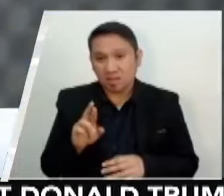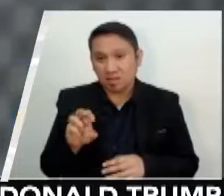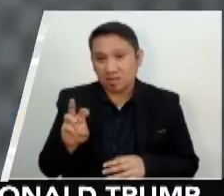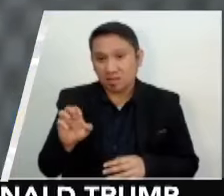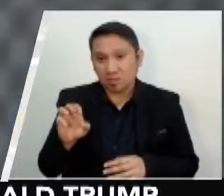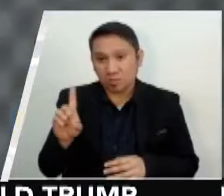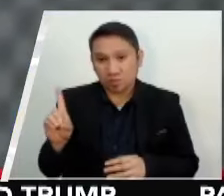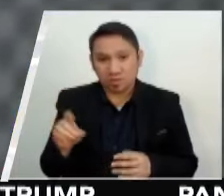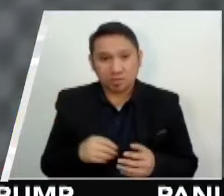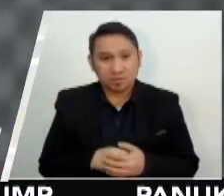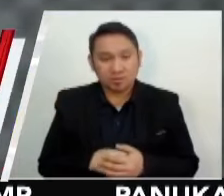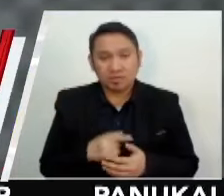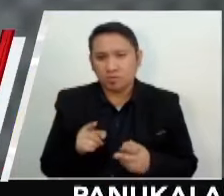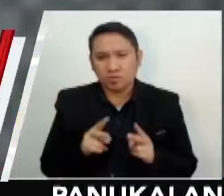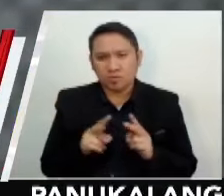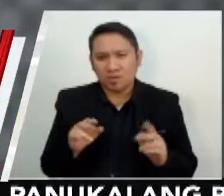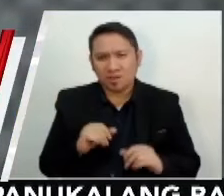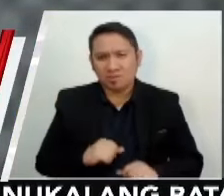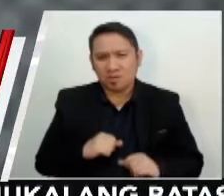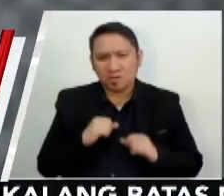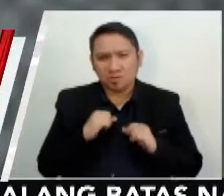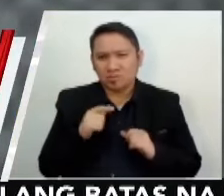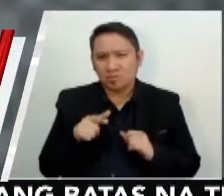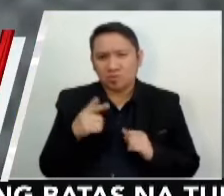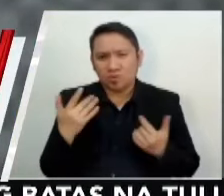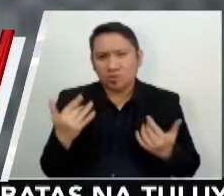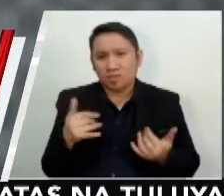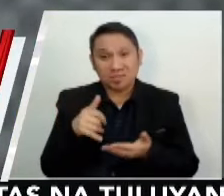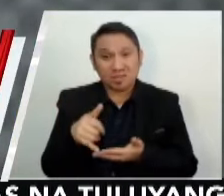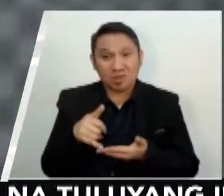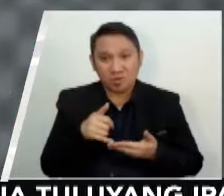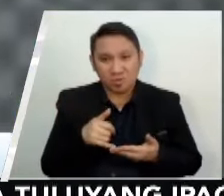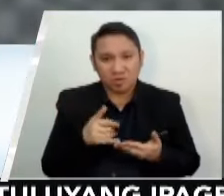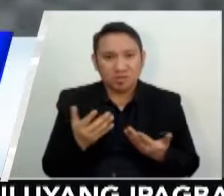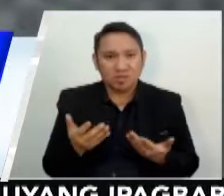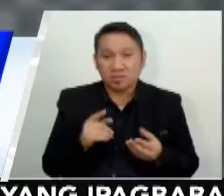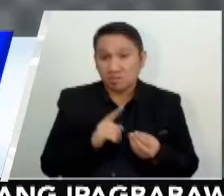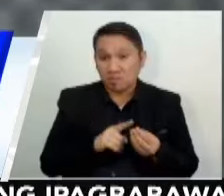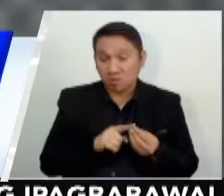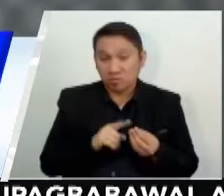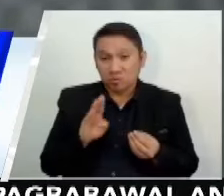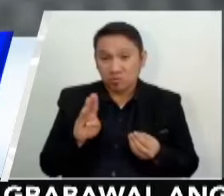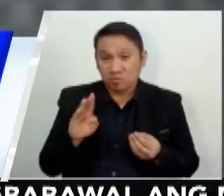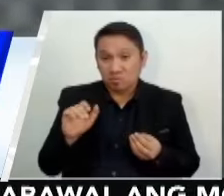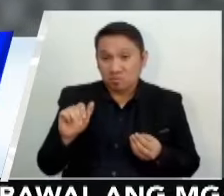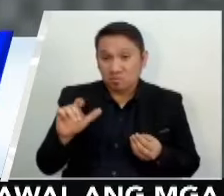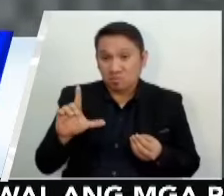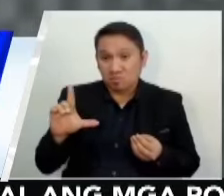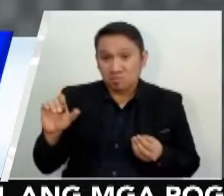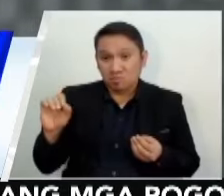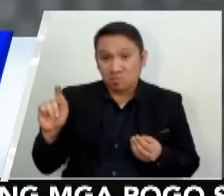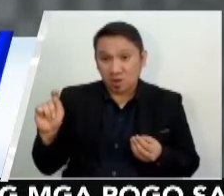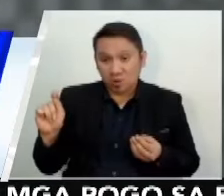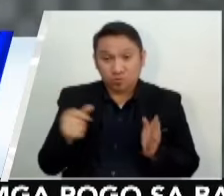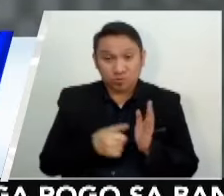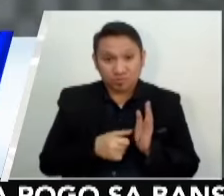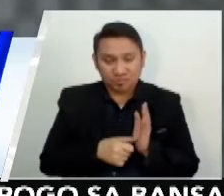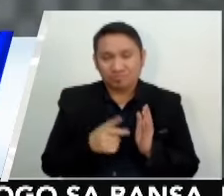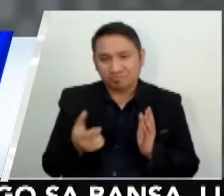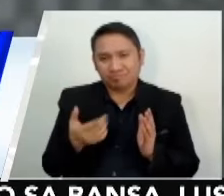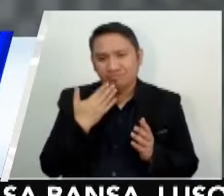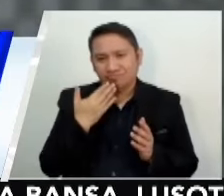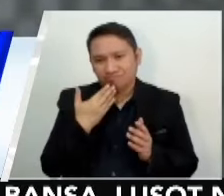kasi alam ko itong award na to regarding Balota. So, maraming salamat sa mga huradong nag-judge